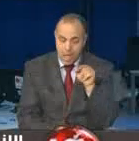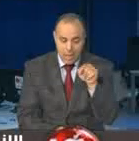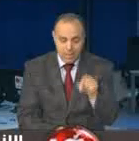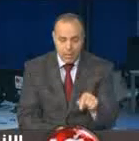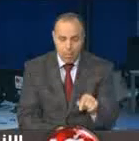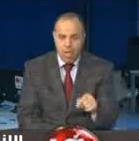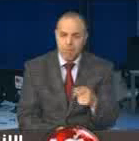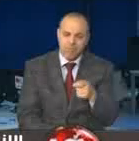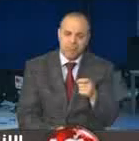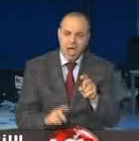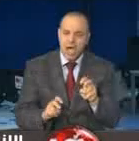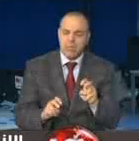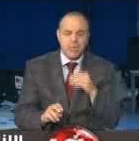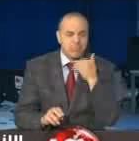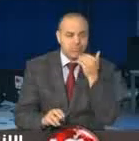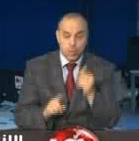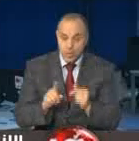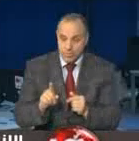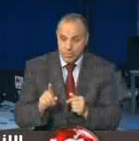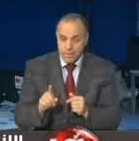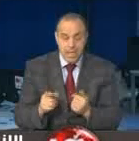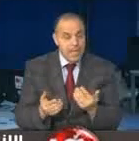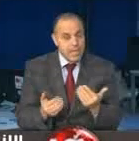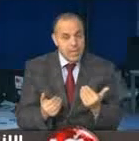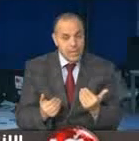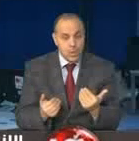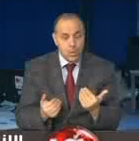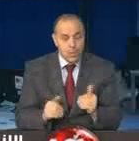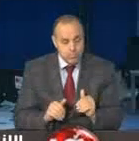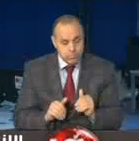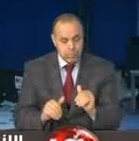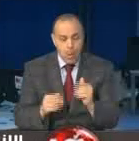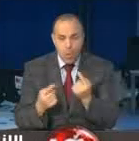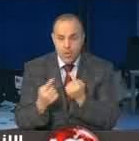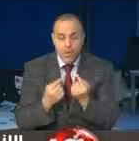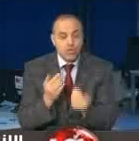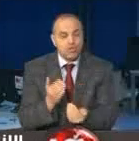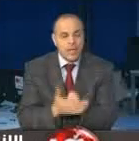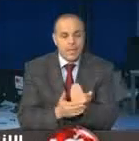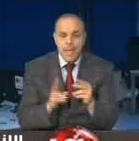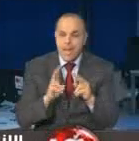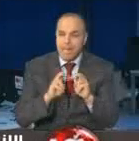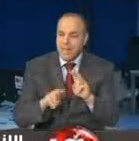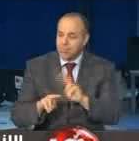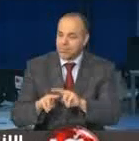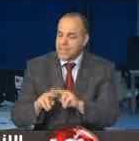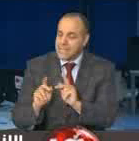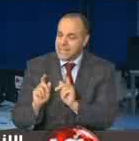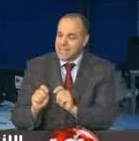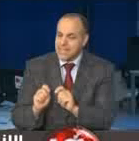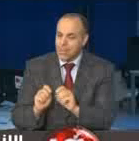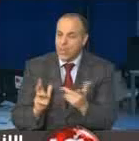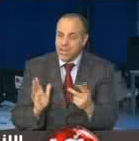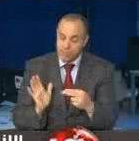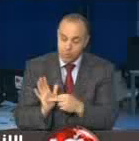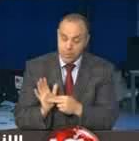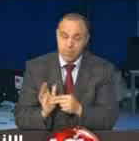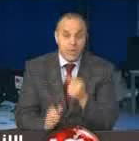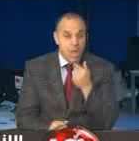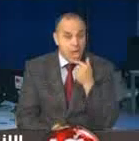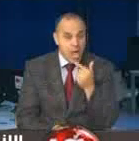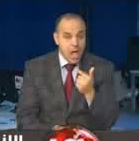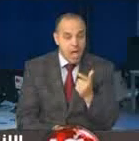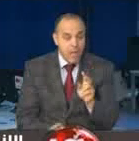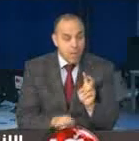دون وقف العمليات العسكرية، ينتظر البدء في محادثات جديدة لبحث التسوية السياسية في سوريا.